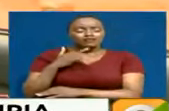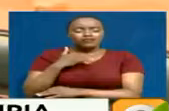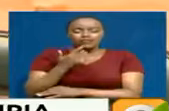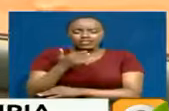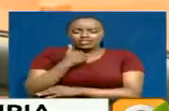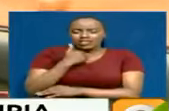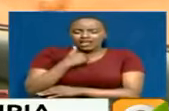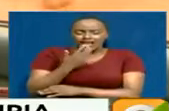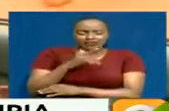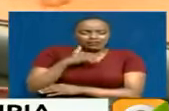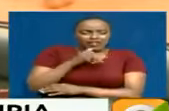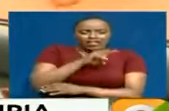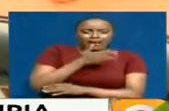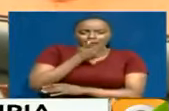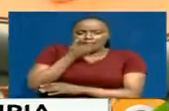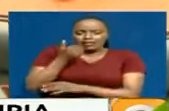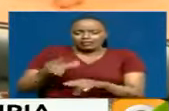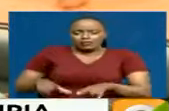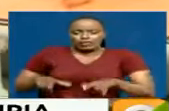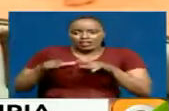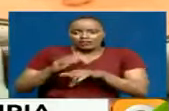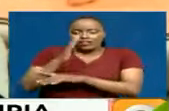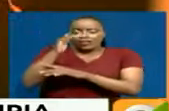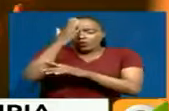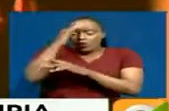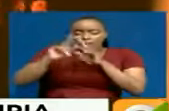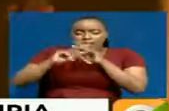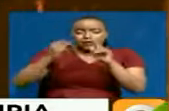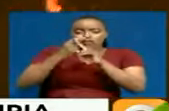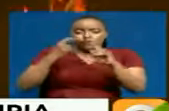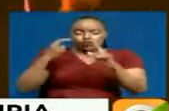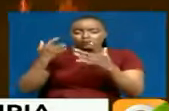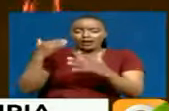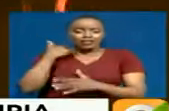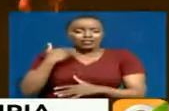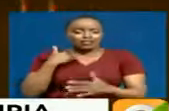homa sauri ya kulala huko msituni nikitorokea majangili.